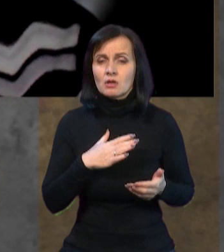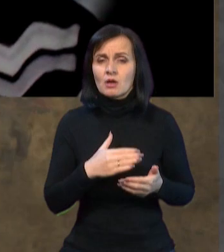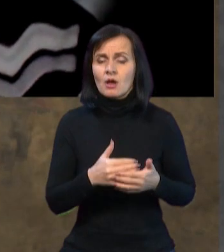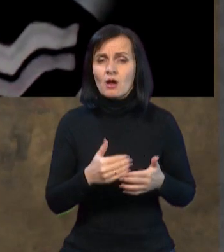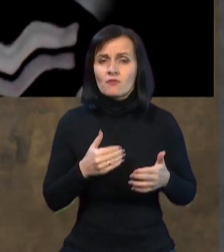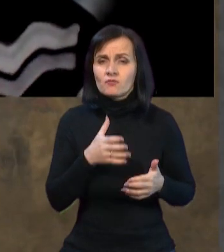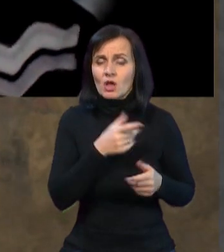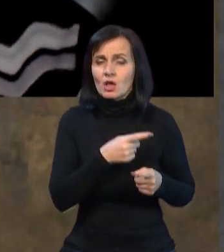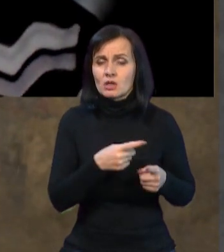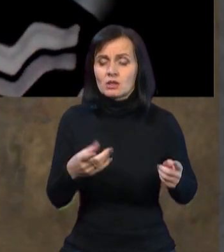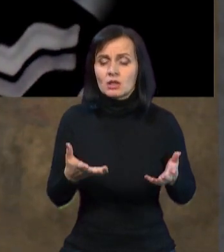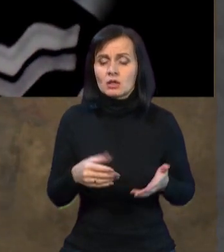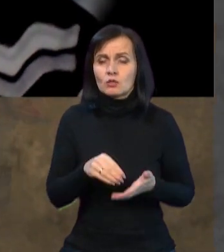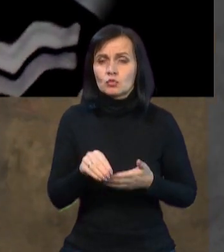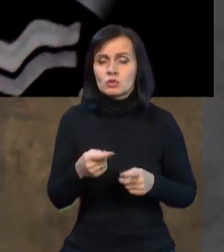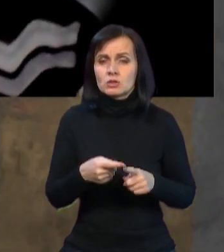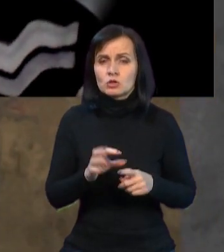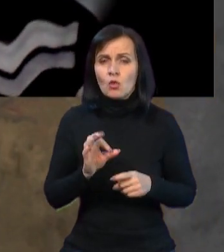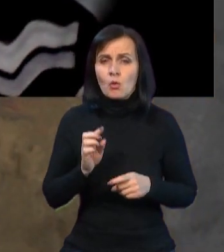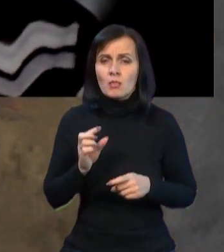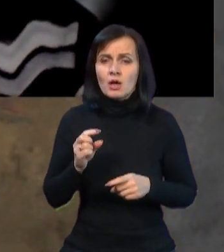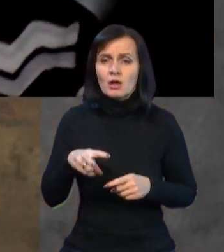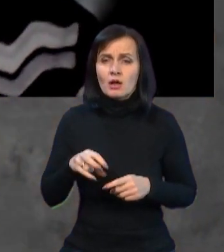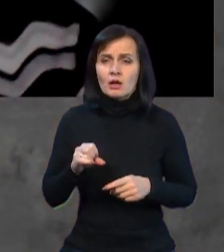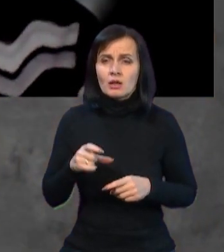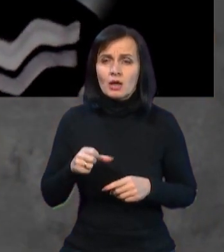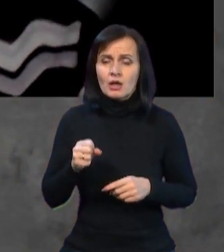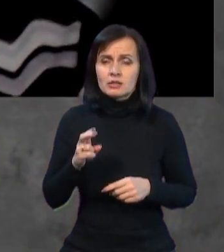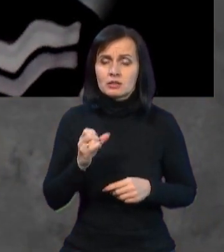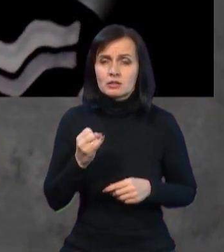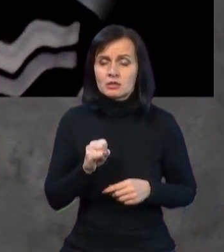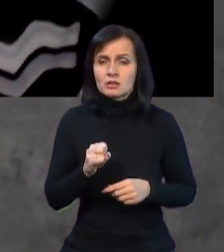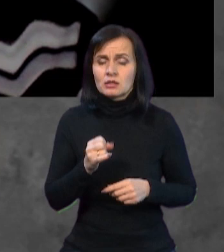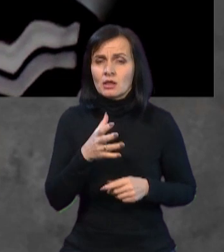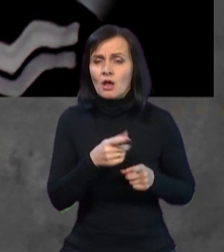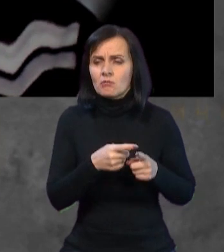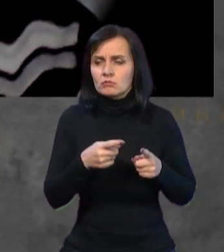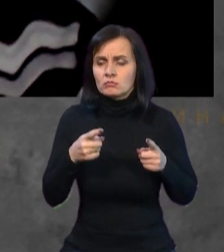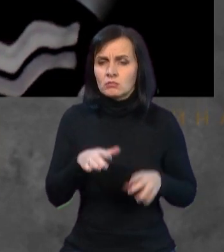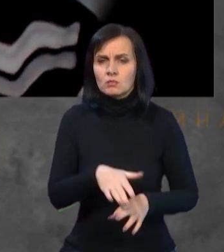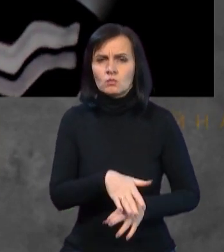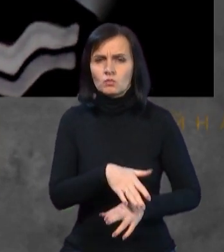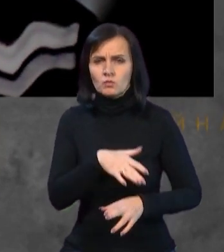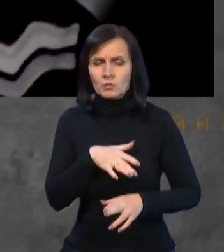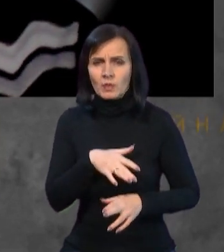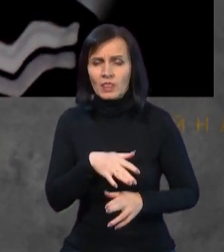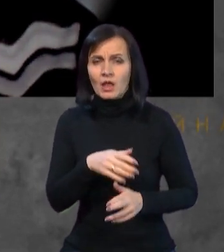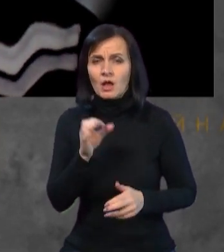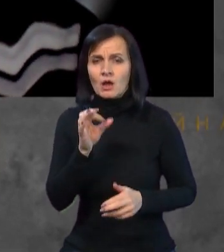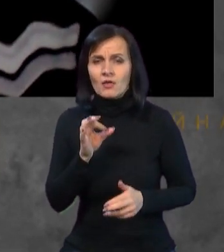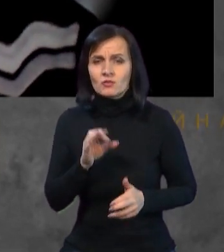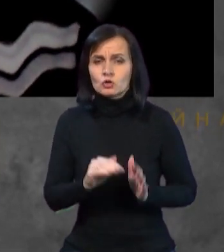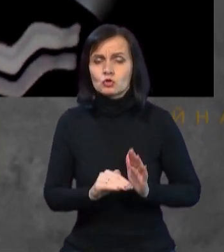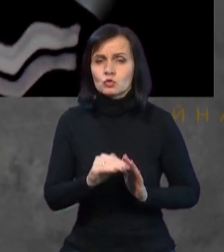який купуються ці облігації. Чим довший термін, тим, зрозуміло, вищий відсоток, який